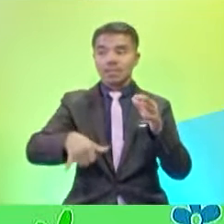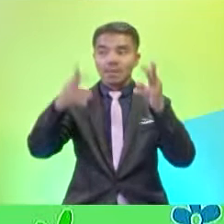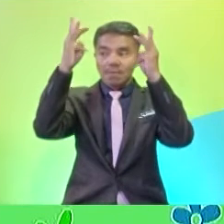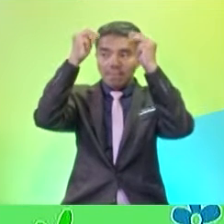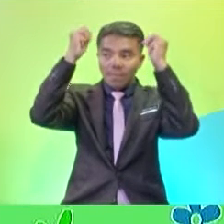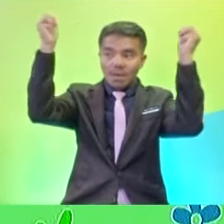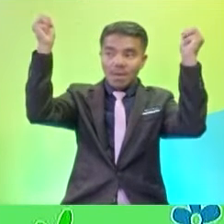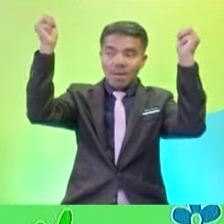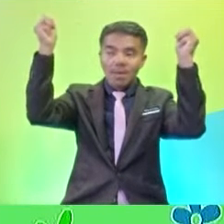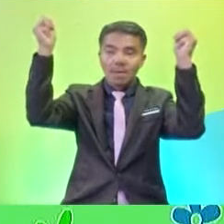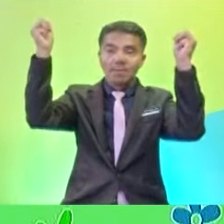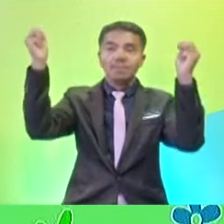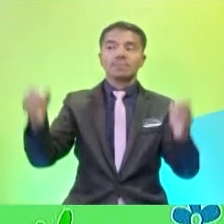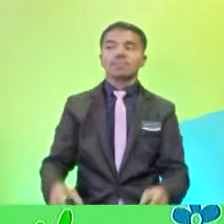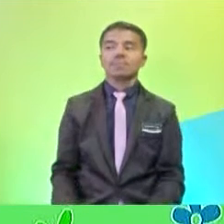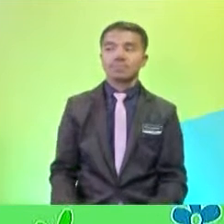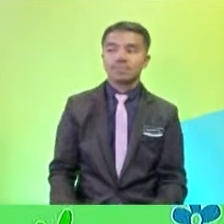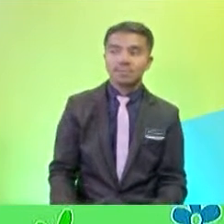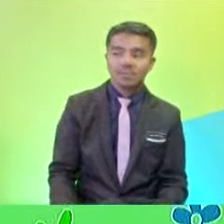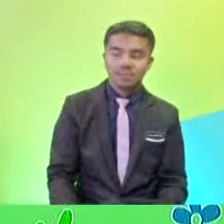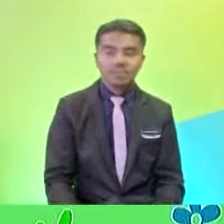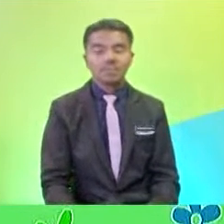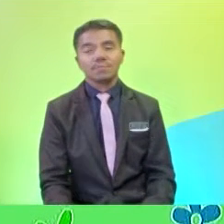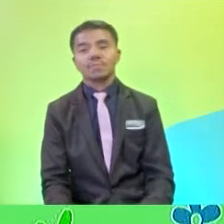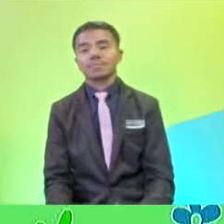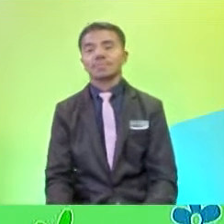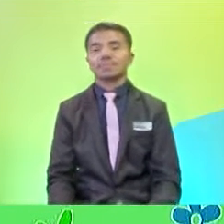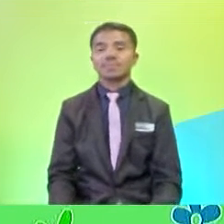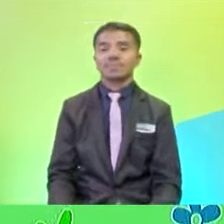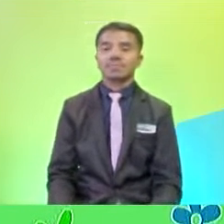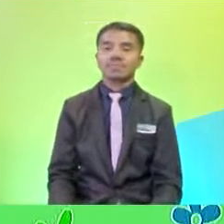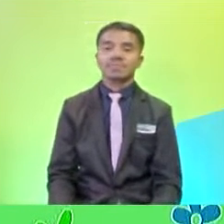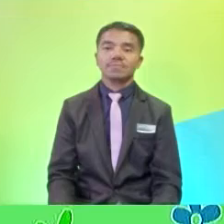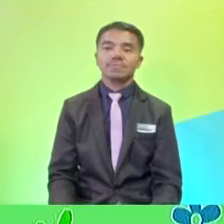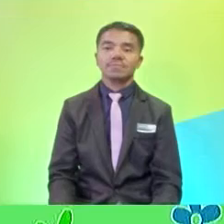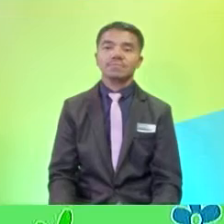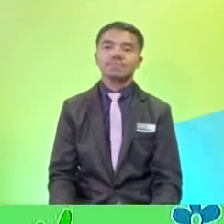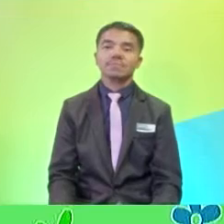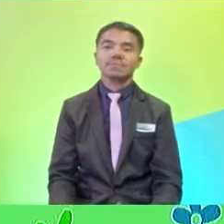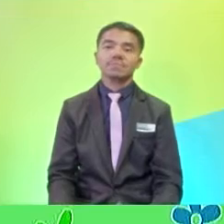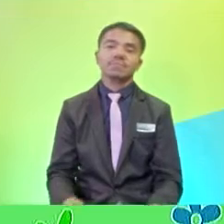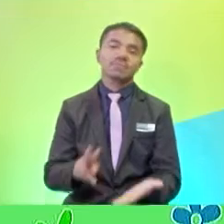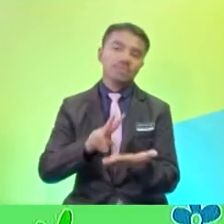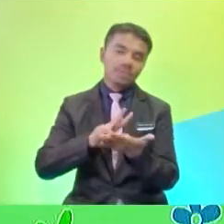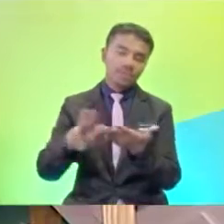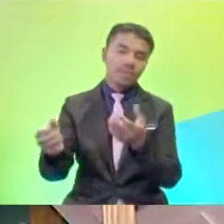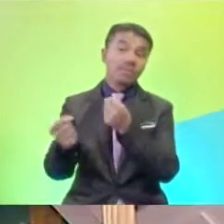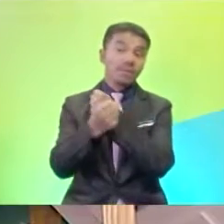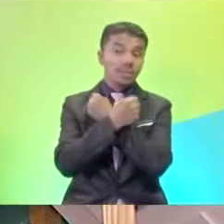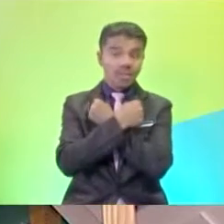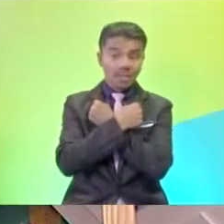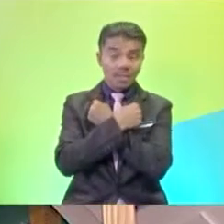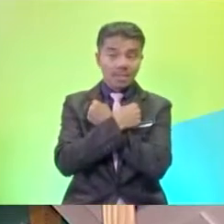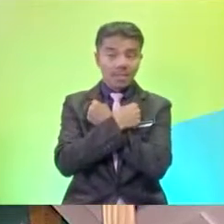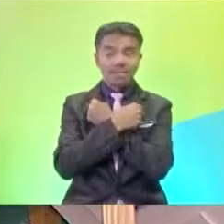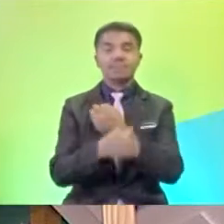hikmahmu dan Limpahkanlah ilmu Hasanah rahmatmu Wahai Allah yang maha pemurah lagi maha penyayang